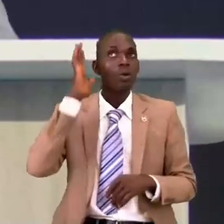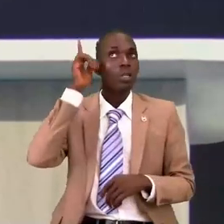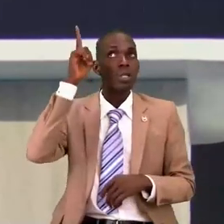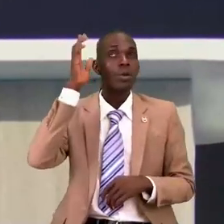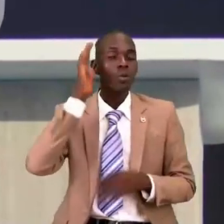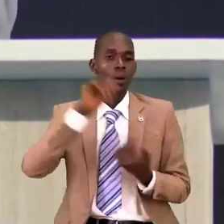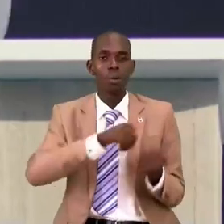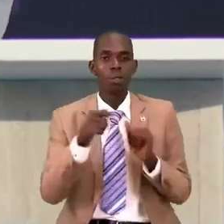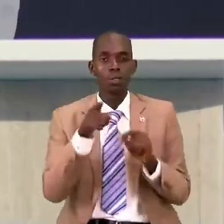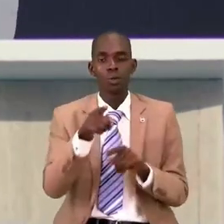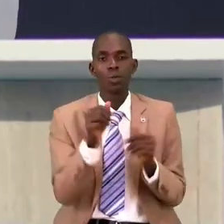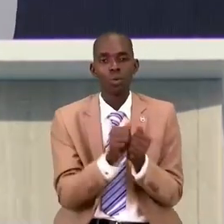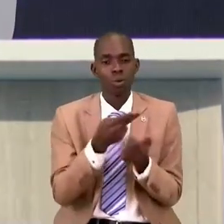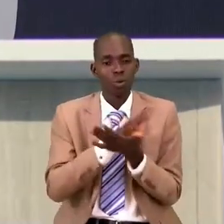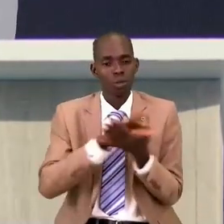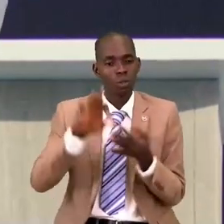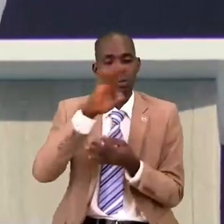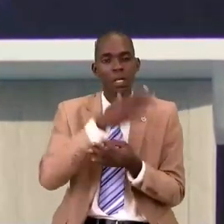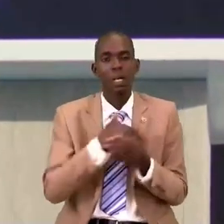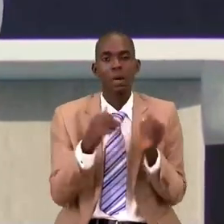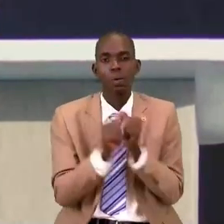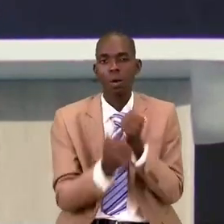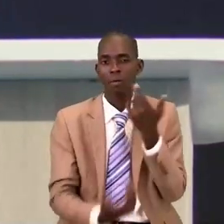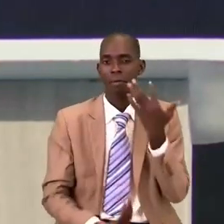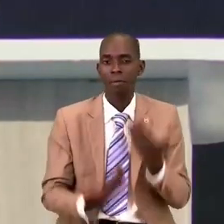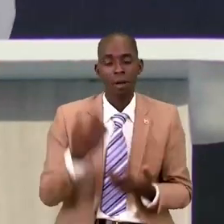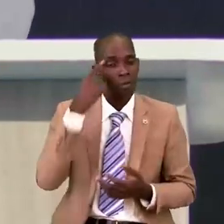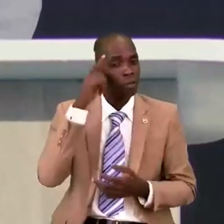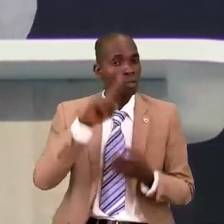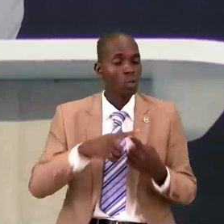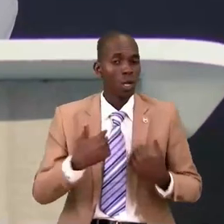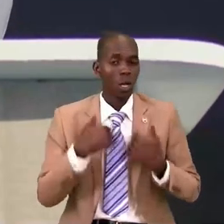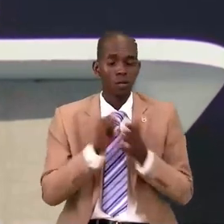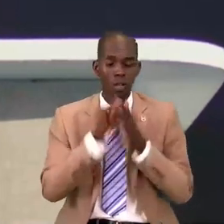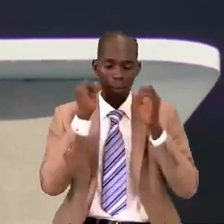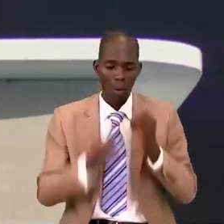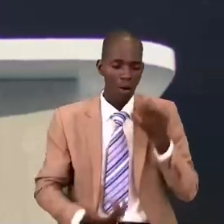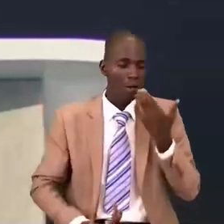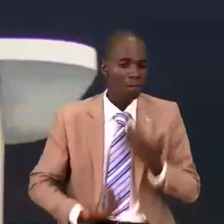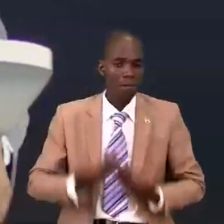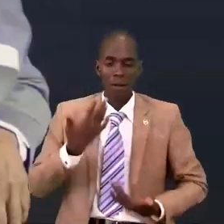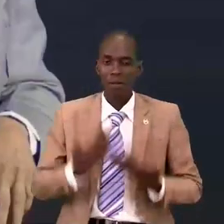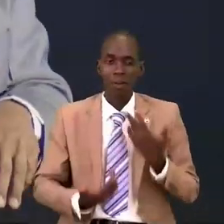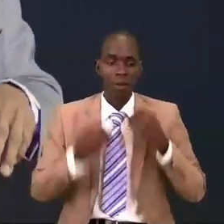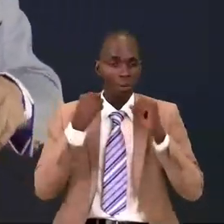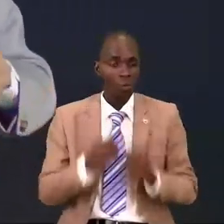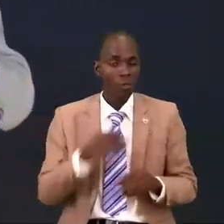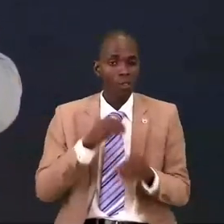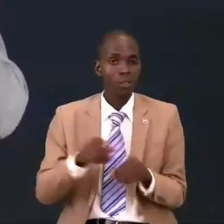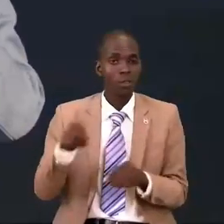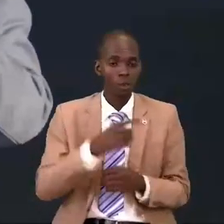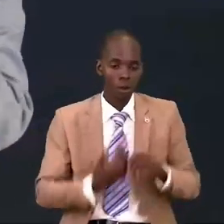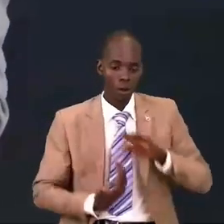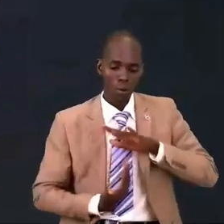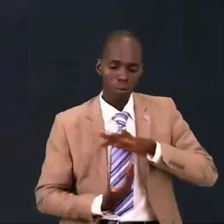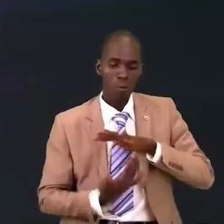puissance, ce feu de puissance brûlant à tout moment et que vous puissiez aller de l'avant. Et pour que vous soyez ce